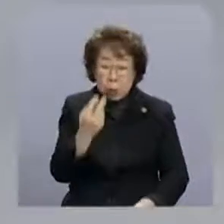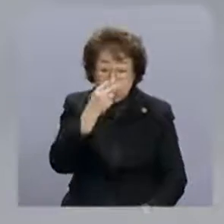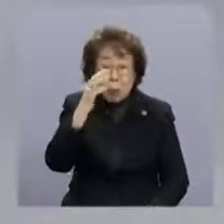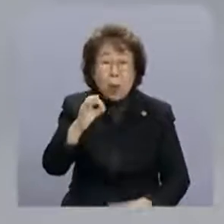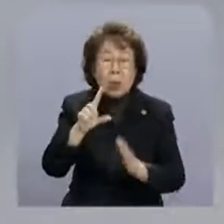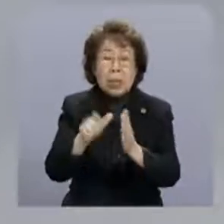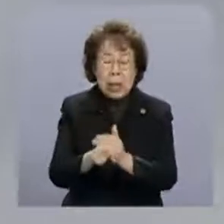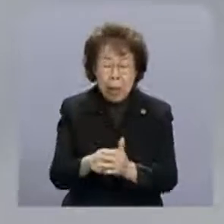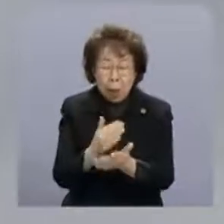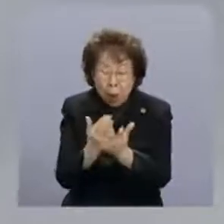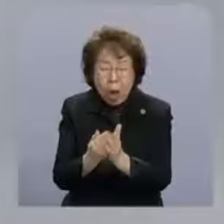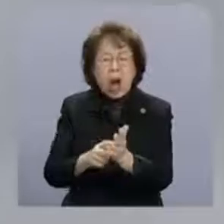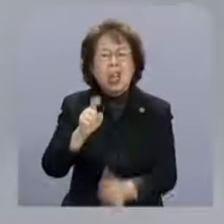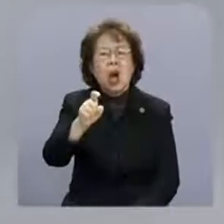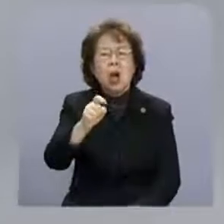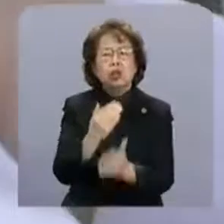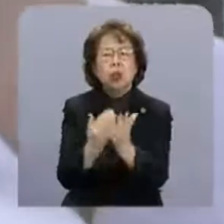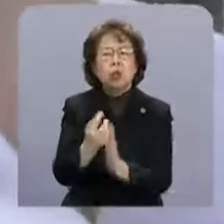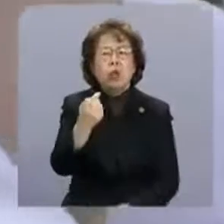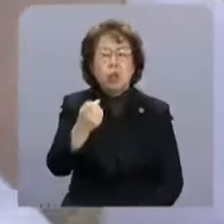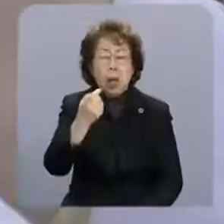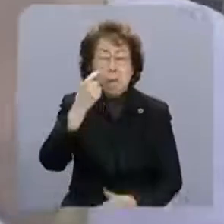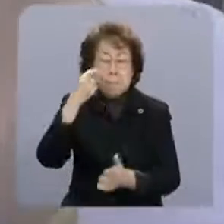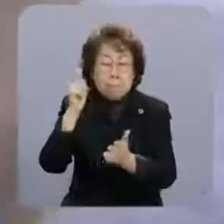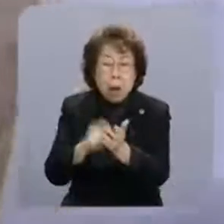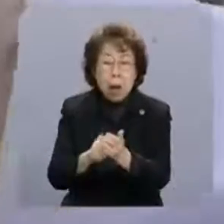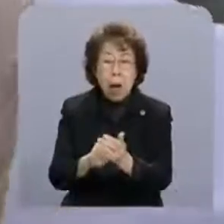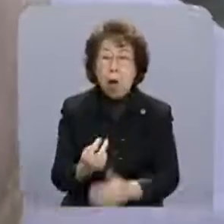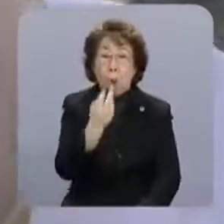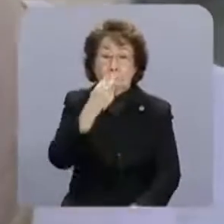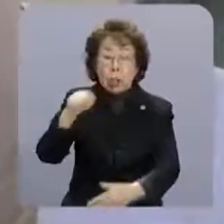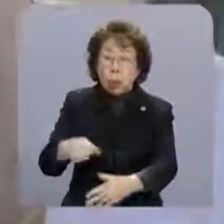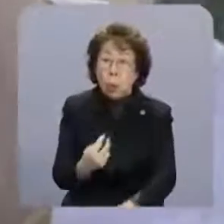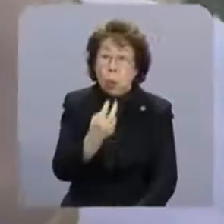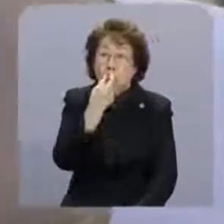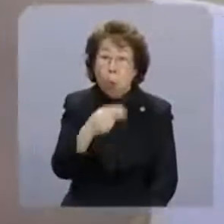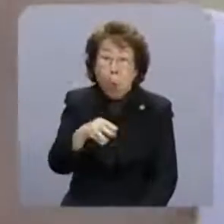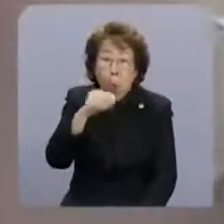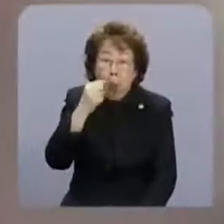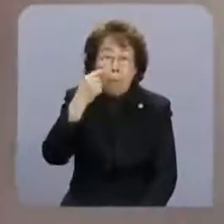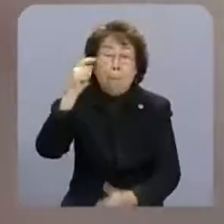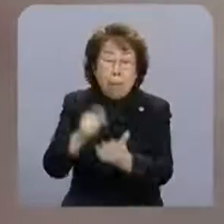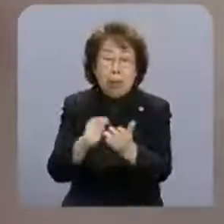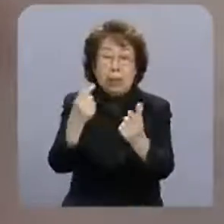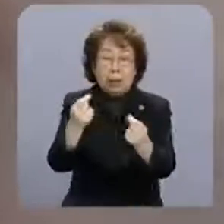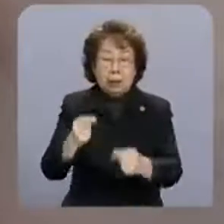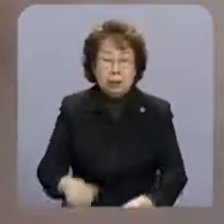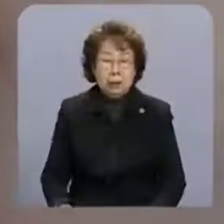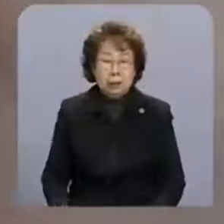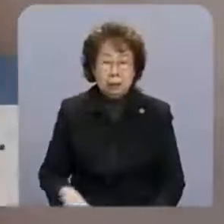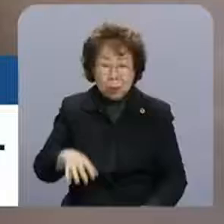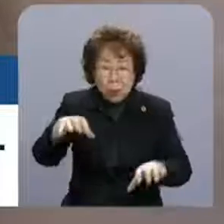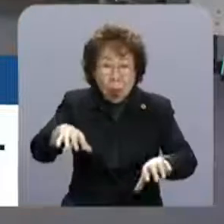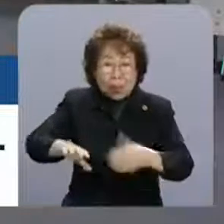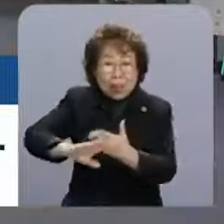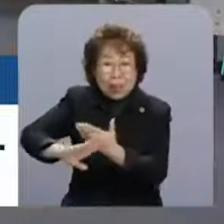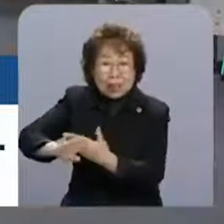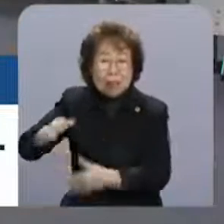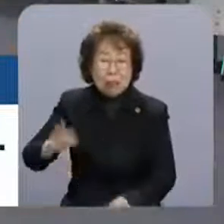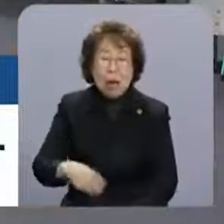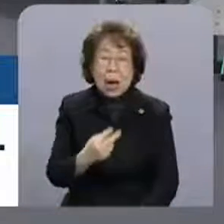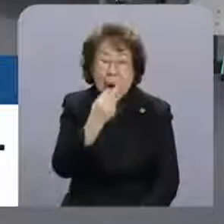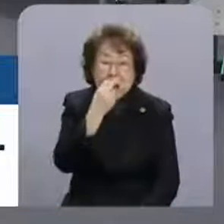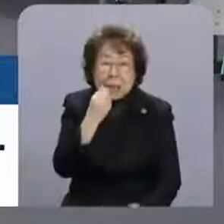10가지 성분의 미세 플라스틱이 대기중에서 검출되기 됐습니다 지역마다 조금씩 차이가 있지만 플라스틱